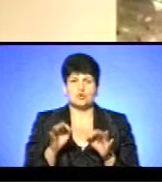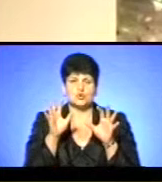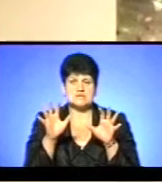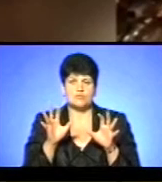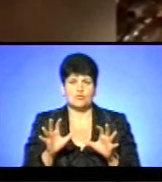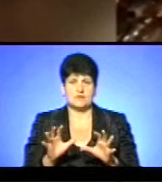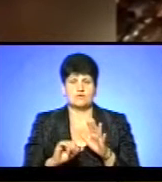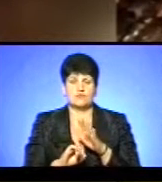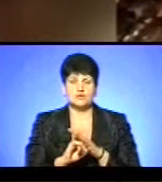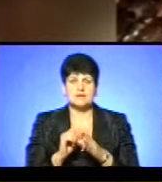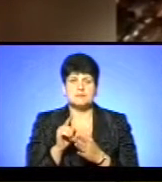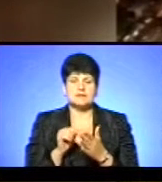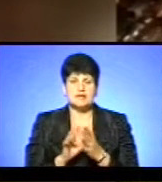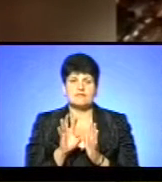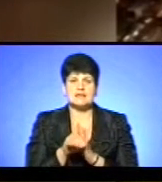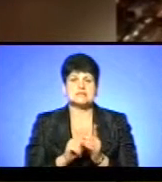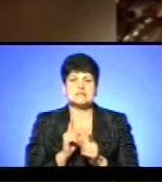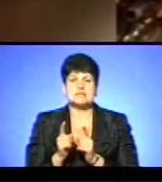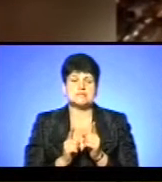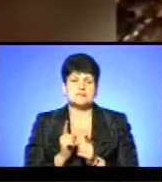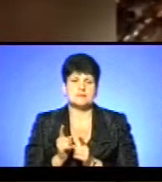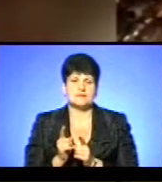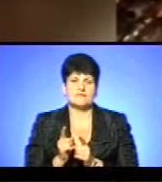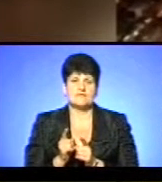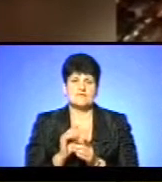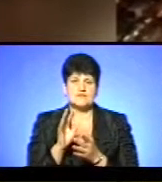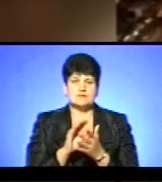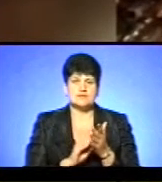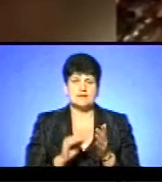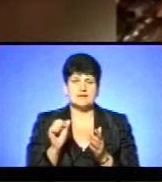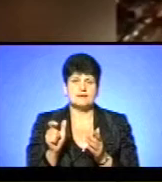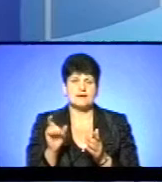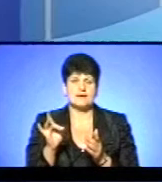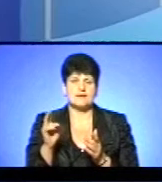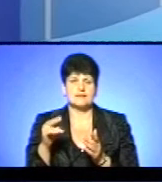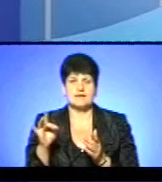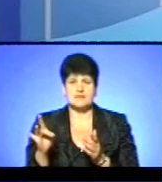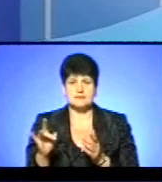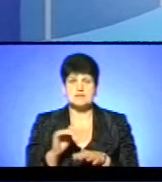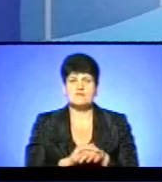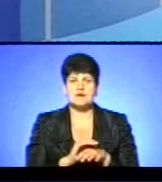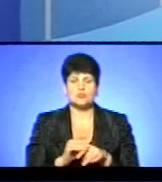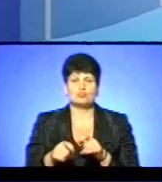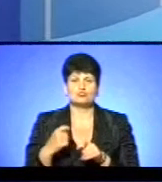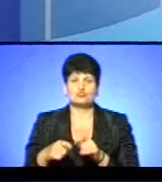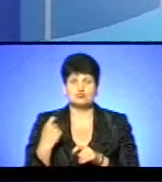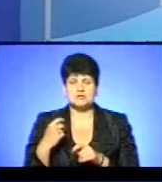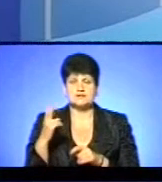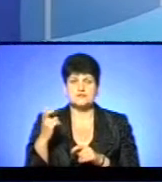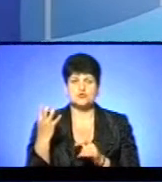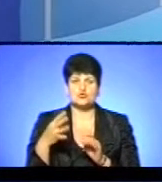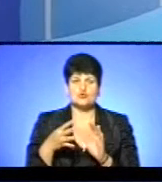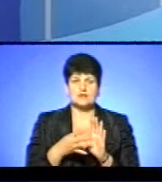вирішується питання щодо внесення змін, внесення відомостей в ЄРДР за фактом порушення статті 249,